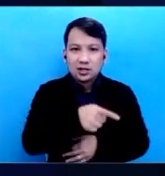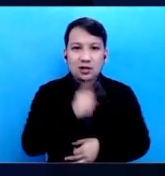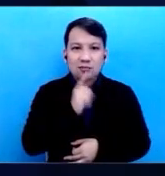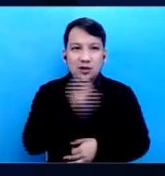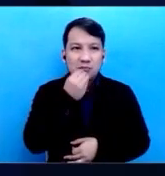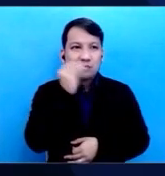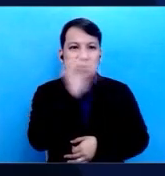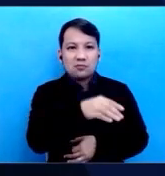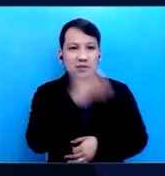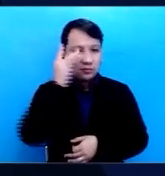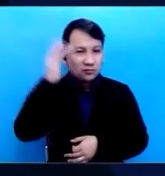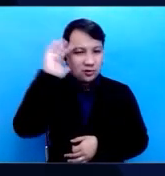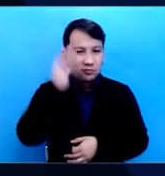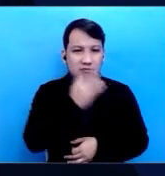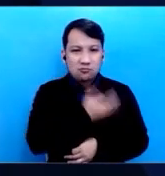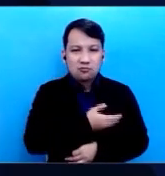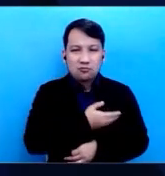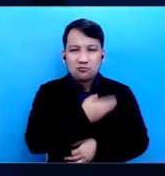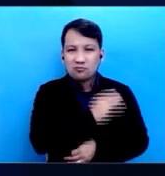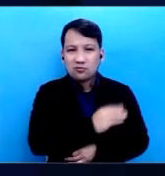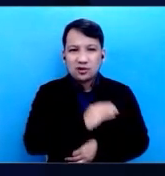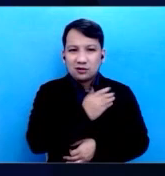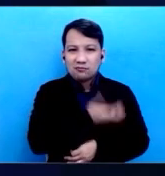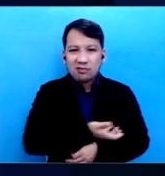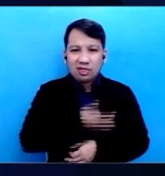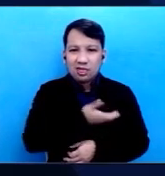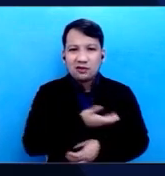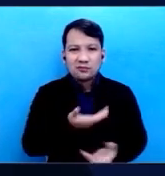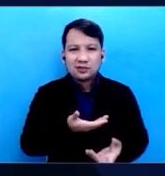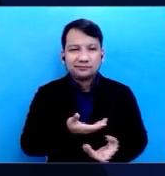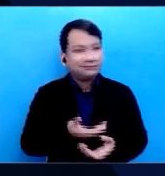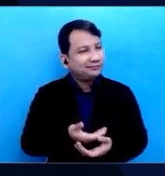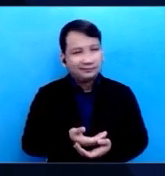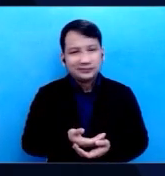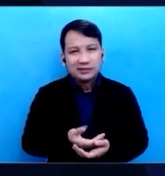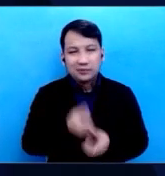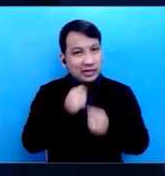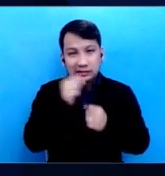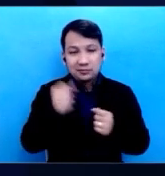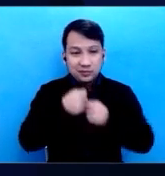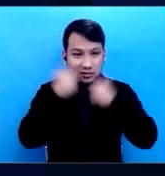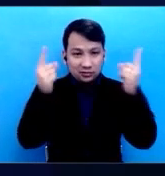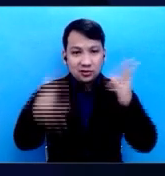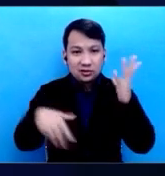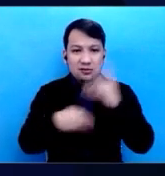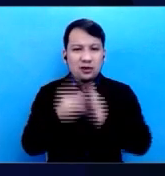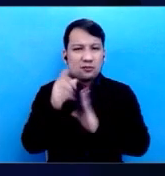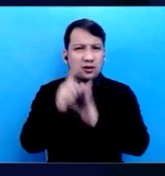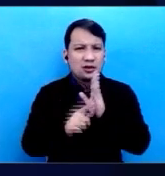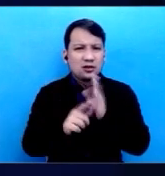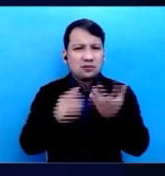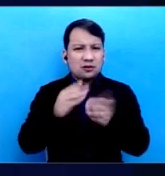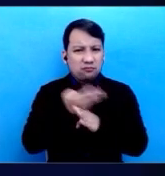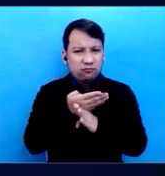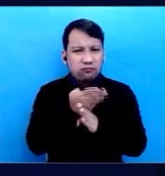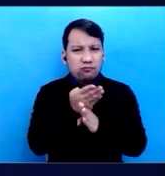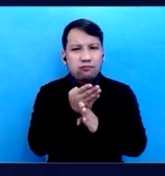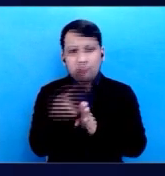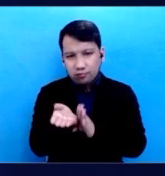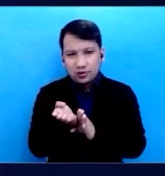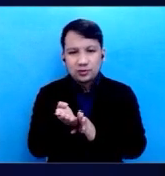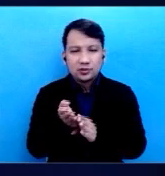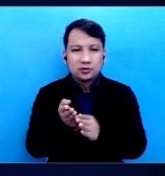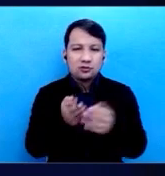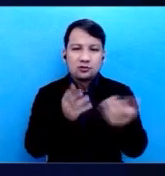sense at moralidad. Nakakadismaya raw ito pero hindi na nakakagulat. Dagdag pa ni Bello, matagal na raw nababaluktot ang batas para panigan ng mga